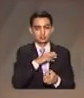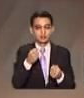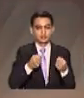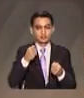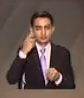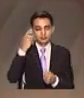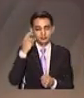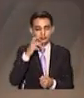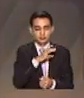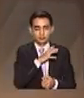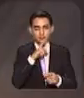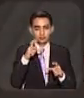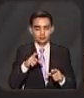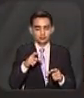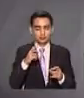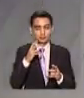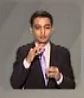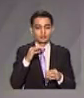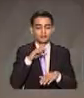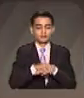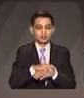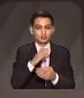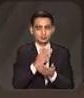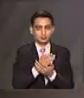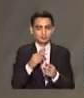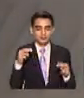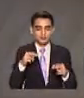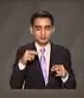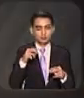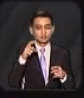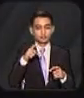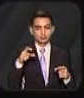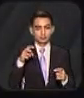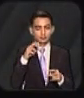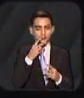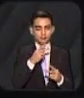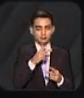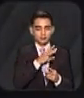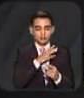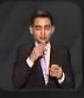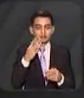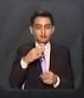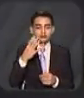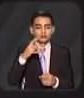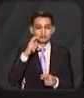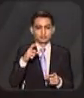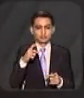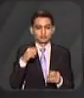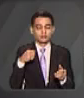в состоянии алкогольного опьянения. Этот факт все-таки доказали. 34-летний Илья Скар совершил смертельное